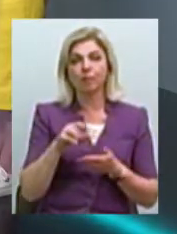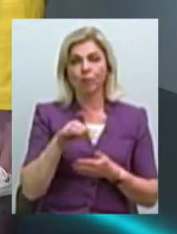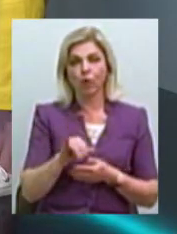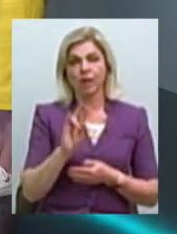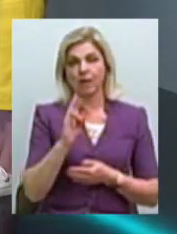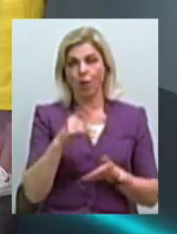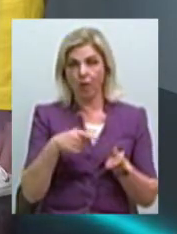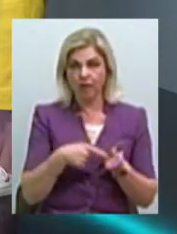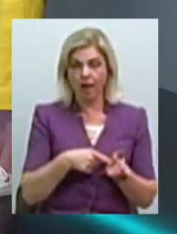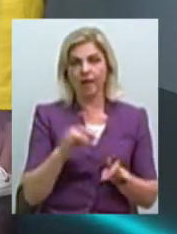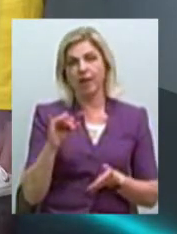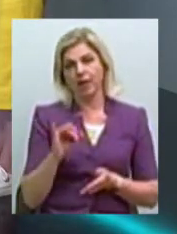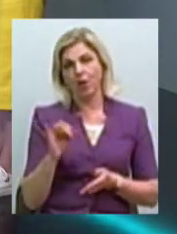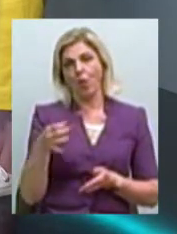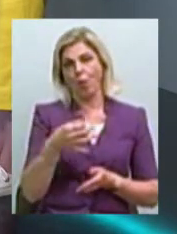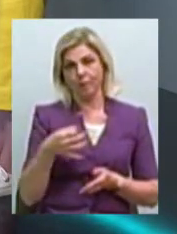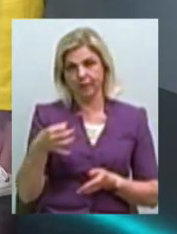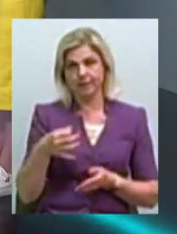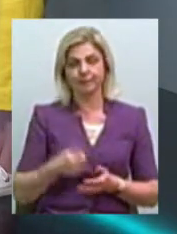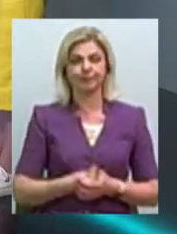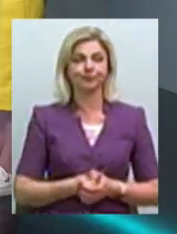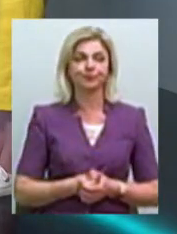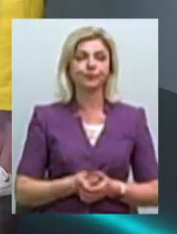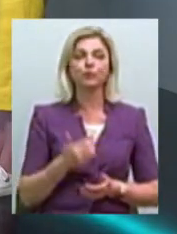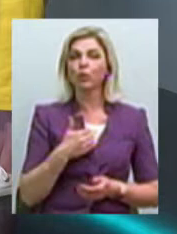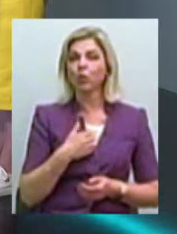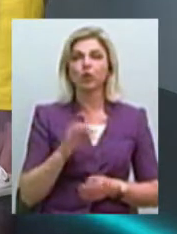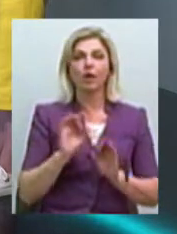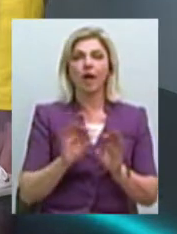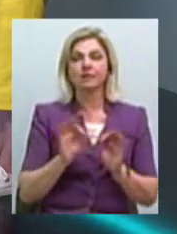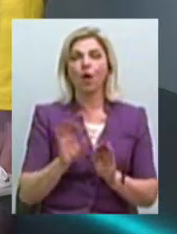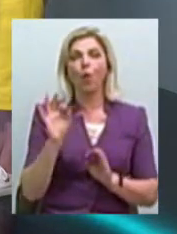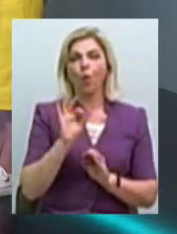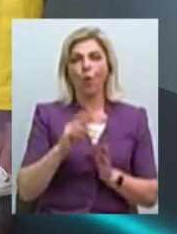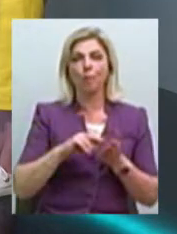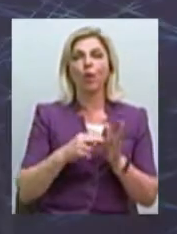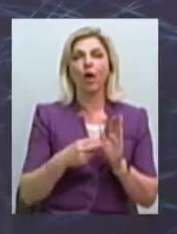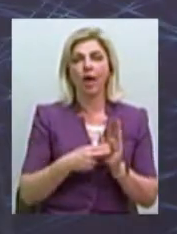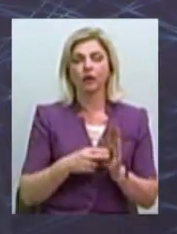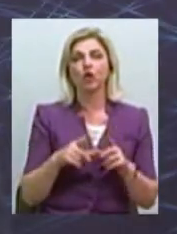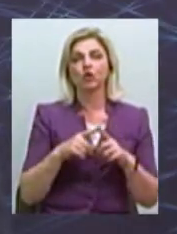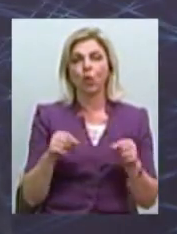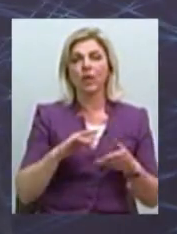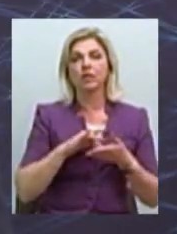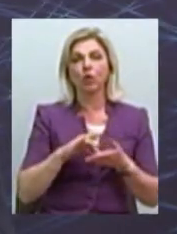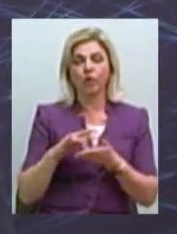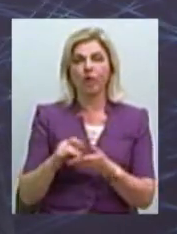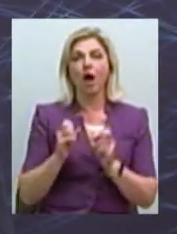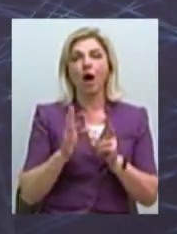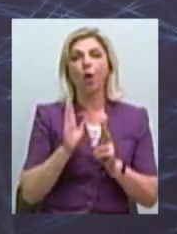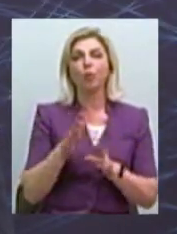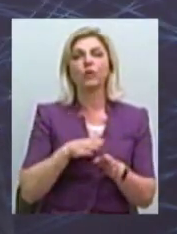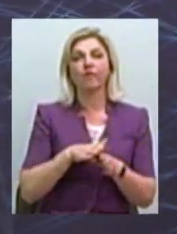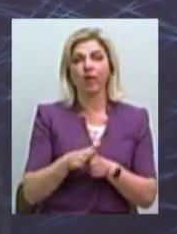розказати трохи про проєкт «Школа екскурсоводів», що він передбачає, як він буде реалізовуватися в місті Миколаєві.